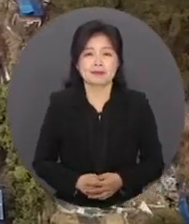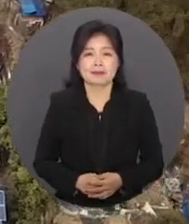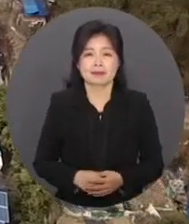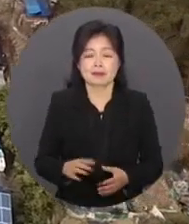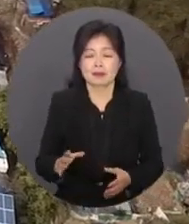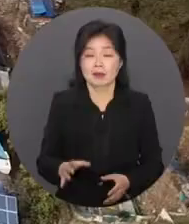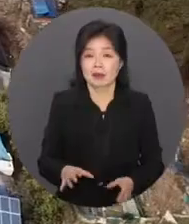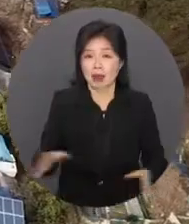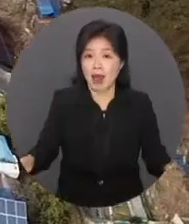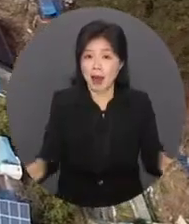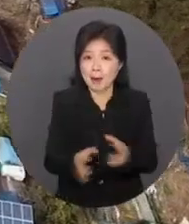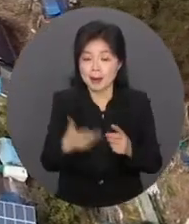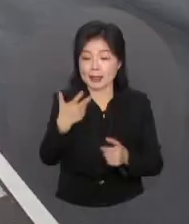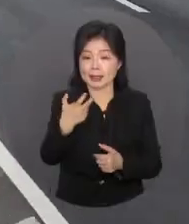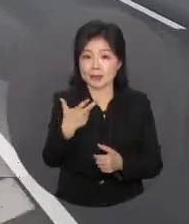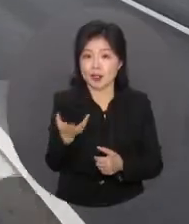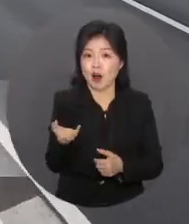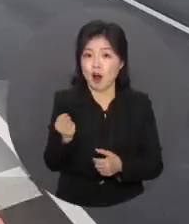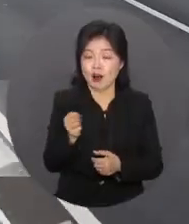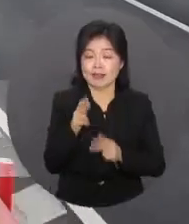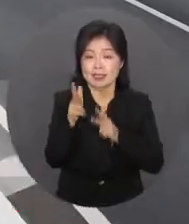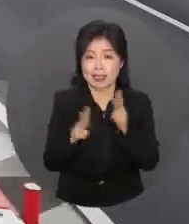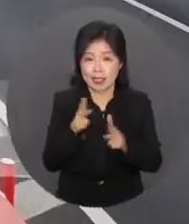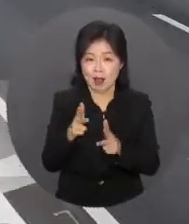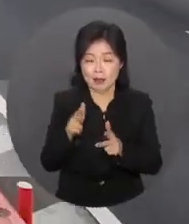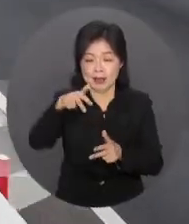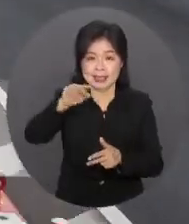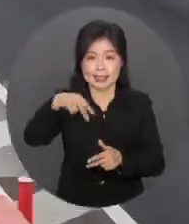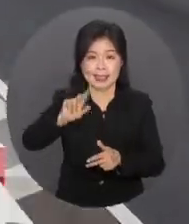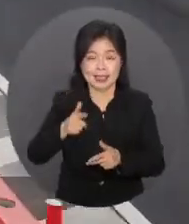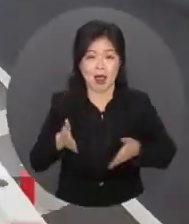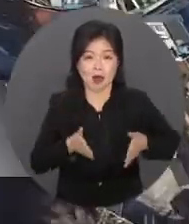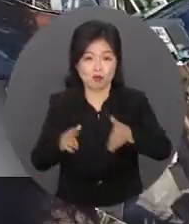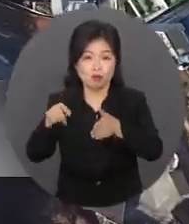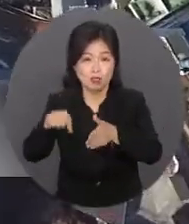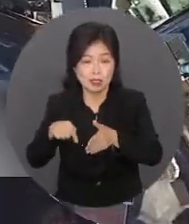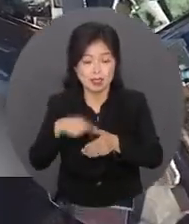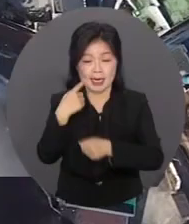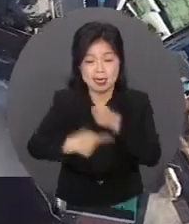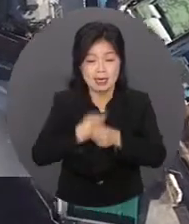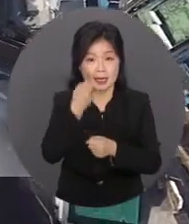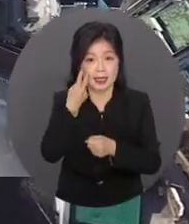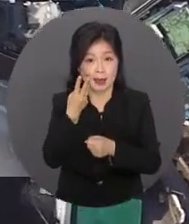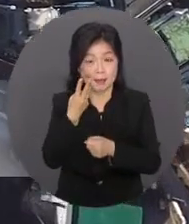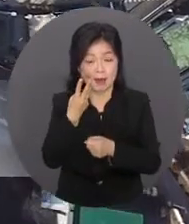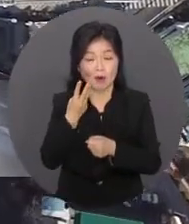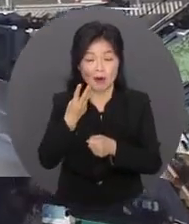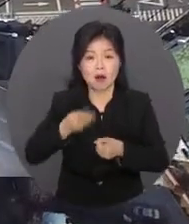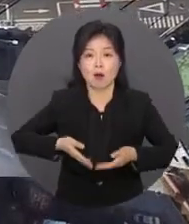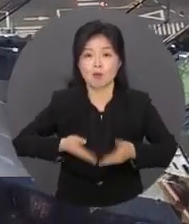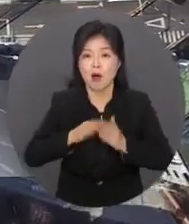총 사업비 77억원이 투입된 지산나들목 진출로 공사는 완공 1년 3개월이 지난 지금까지 개통되지 못하고